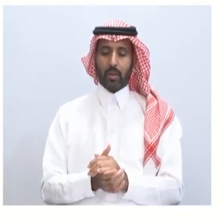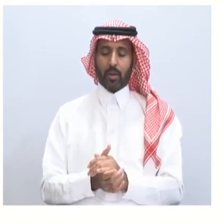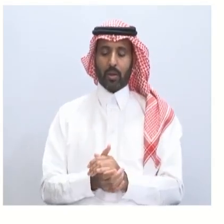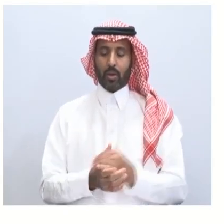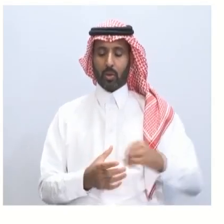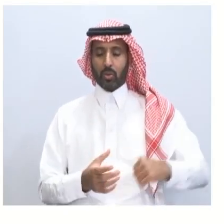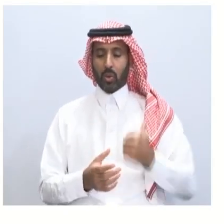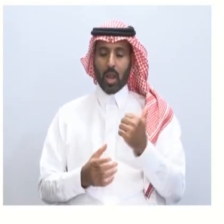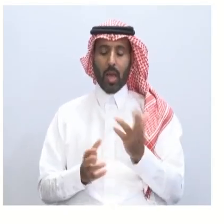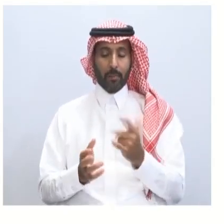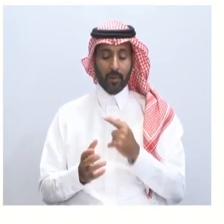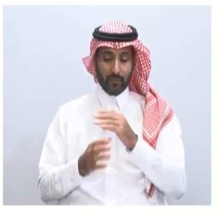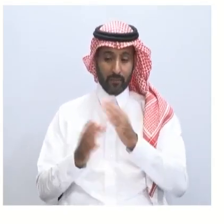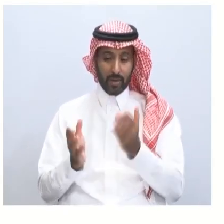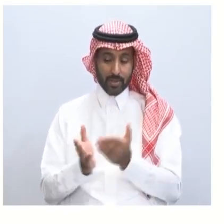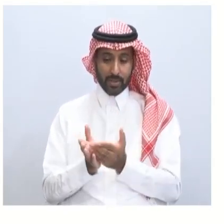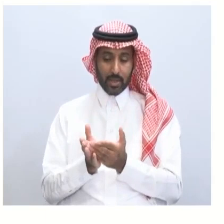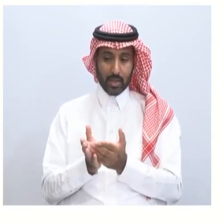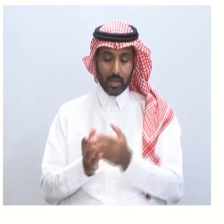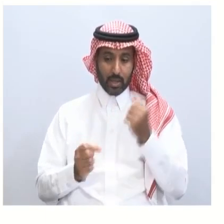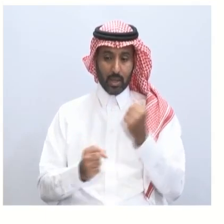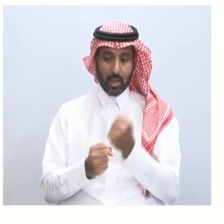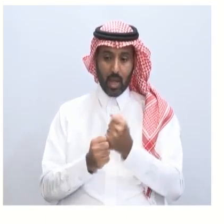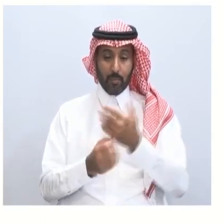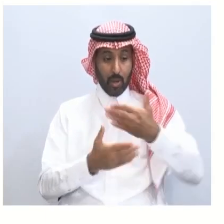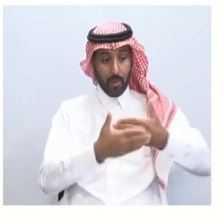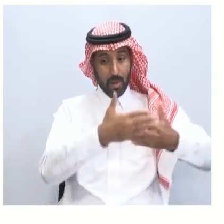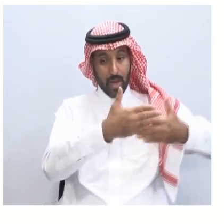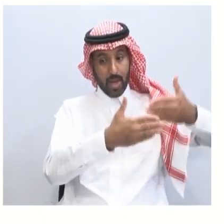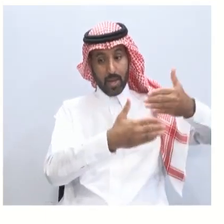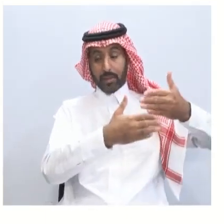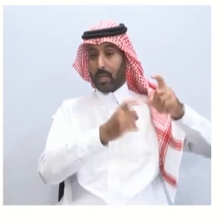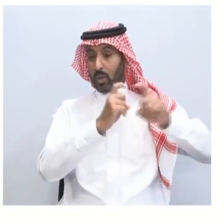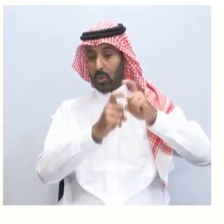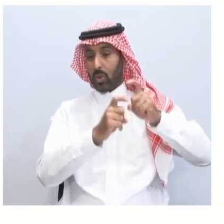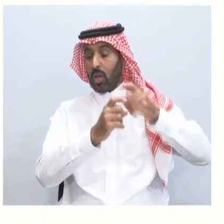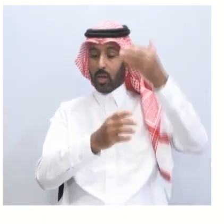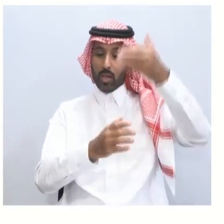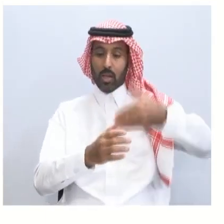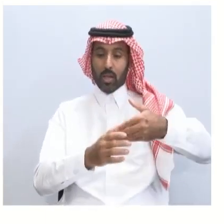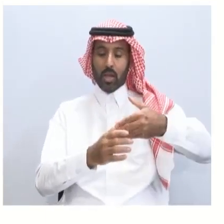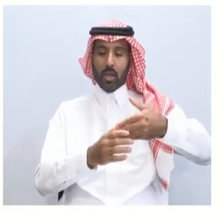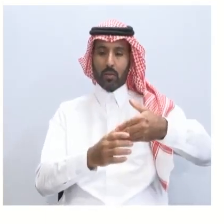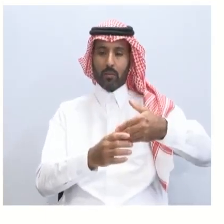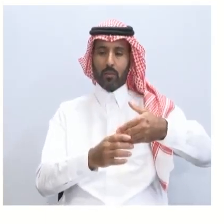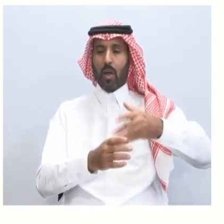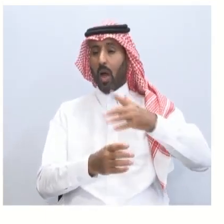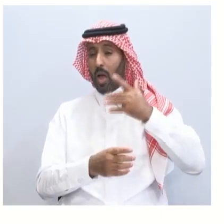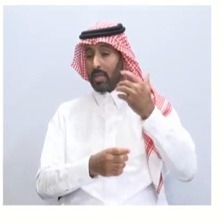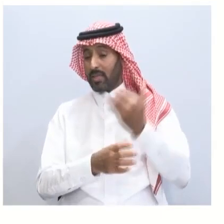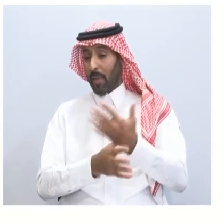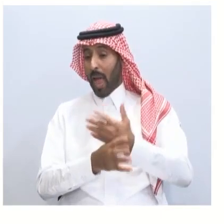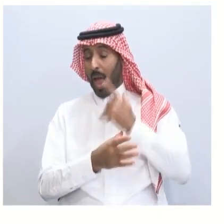طلاب الفصل القيام بعمل حائط الكتروني بعنوان عوامل النجاح